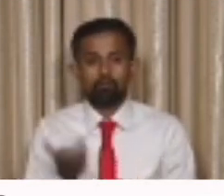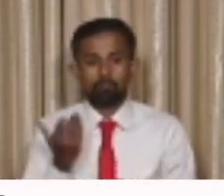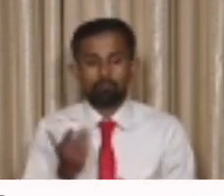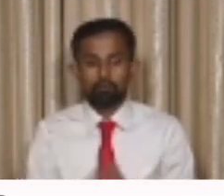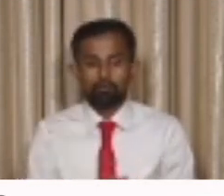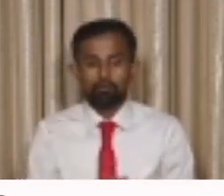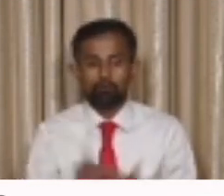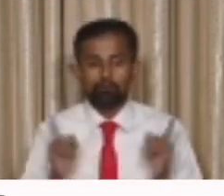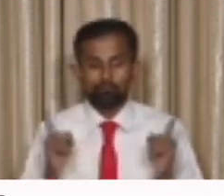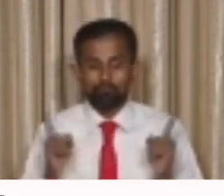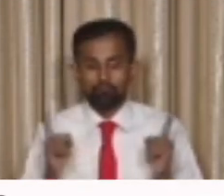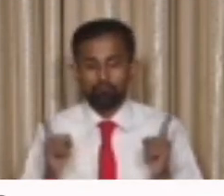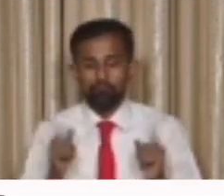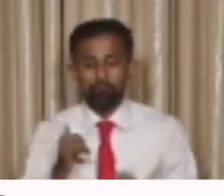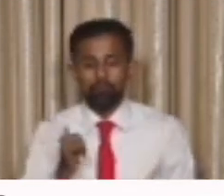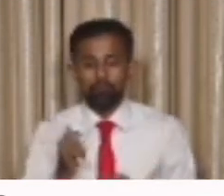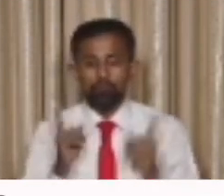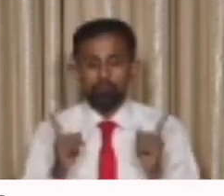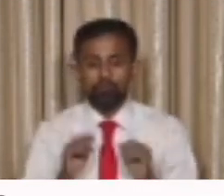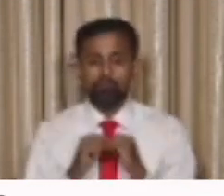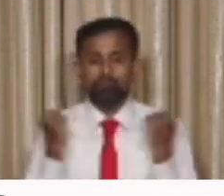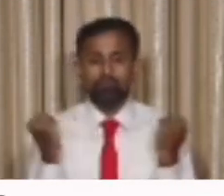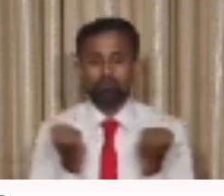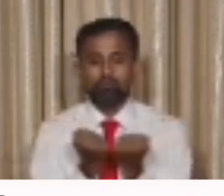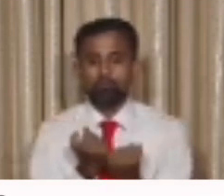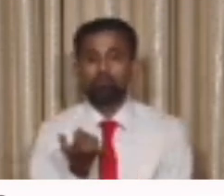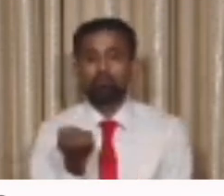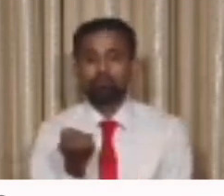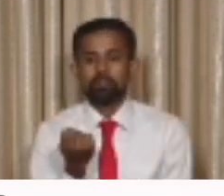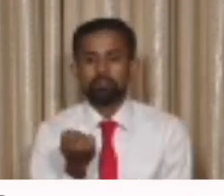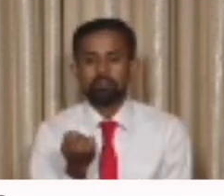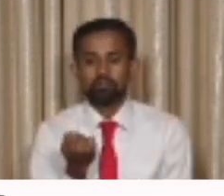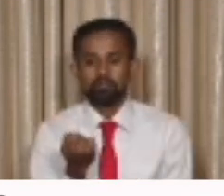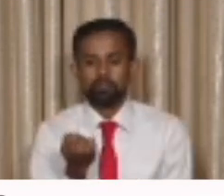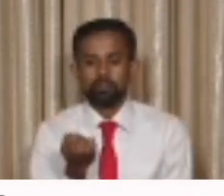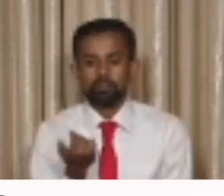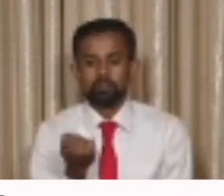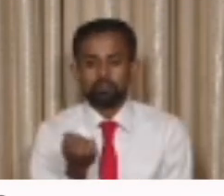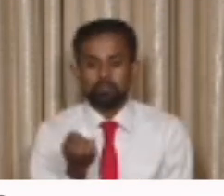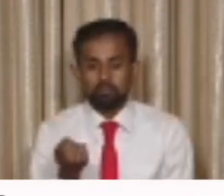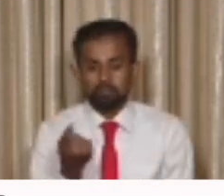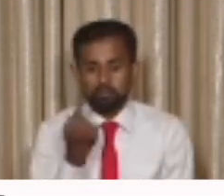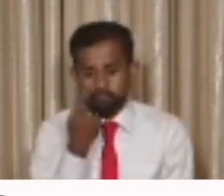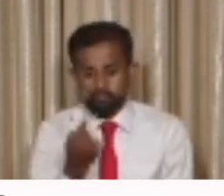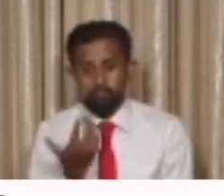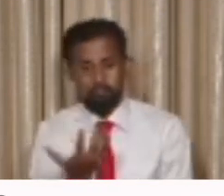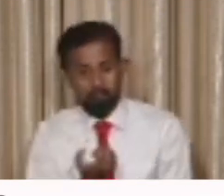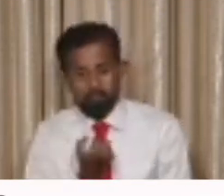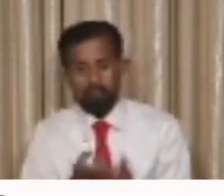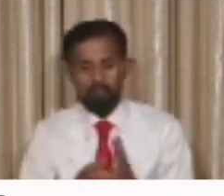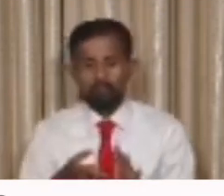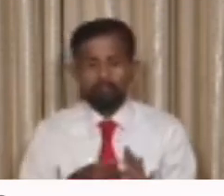මේ ක්‍රීඩා සමහර ක්‍රීඩා සංගම් වල තියෙන සල්ලි, මේ සල්ලි වලට පුළුවන් තරම් ගන්න. මේක